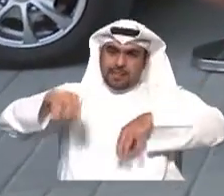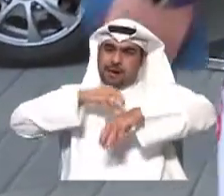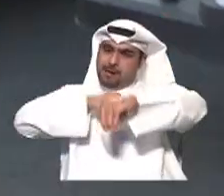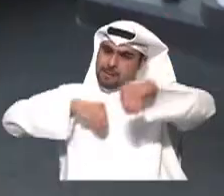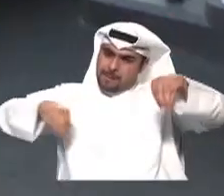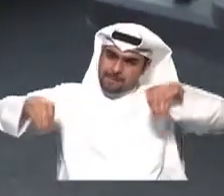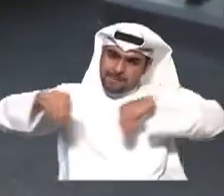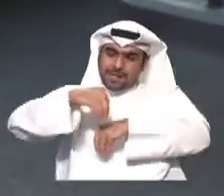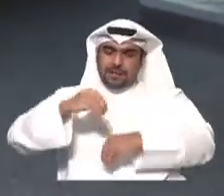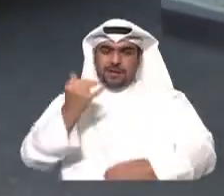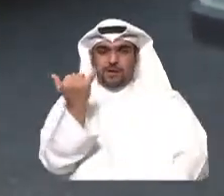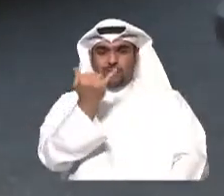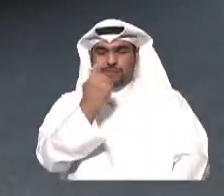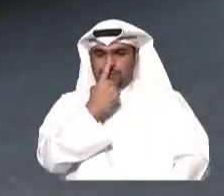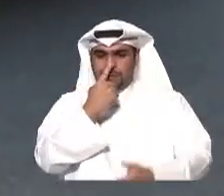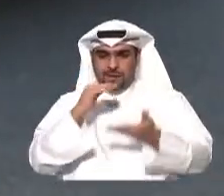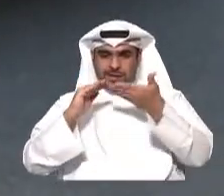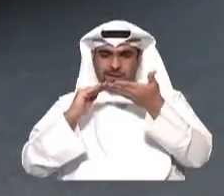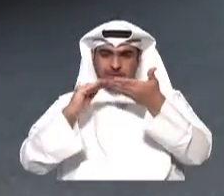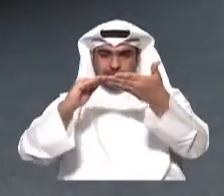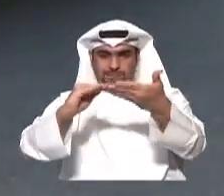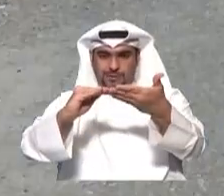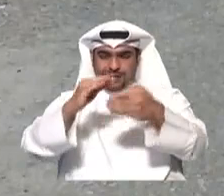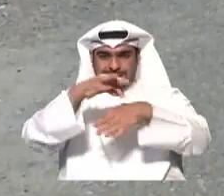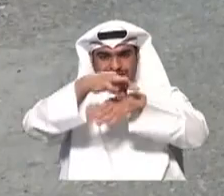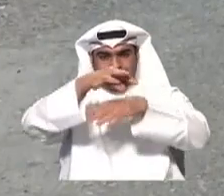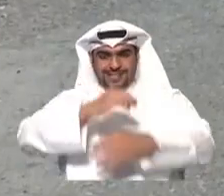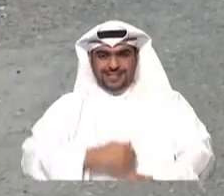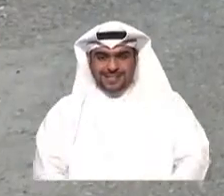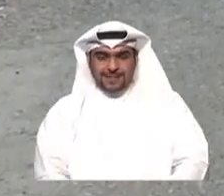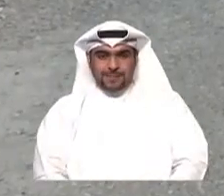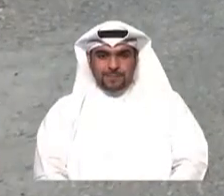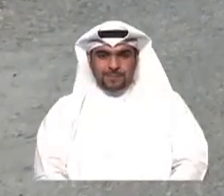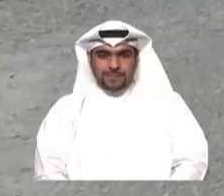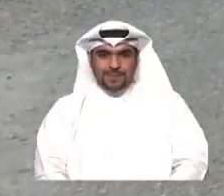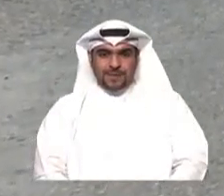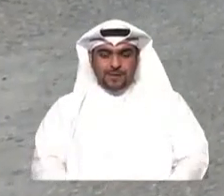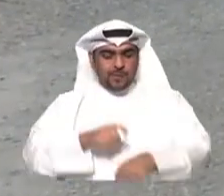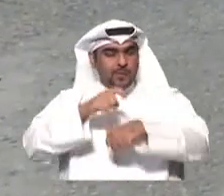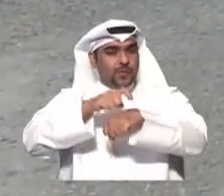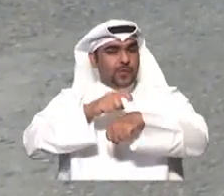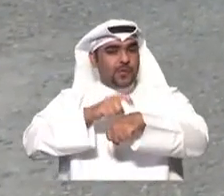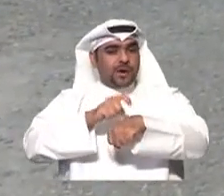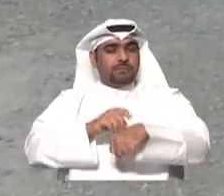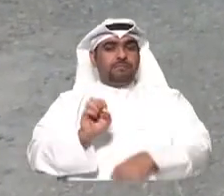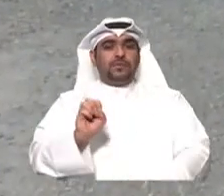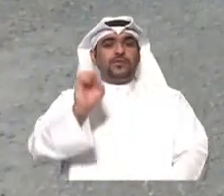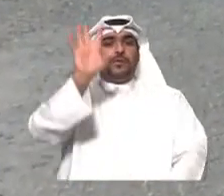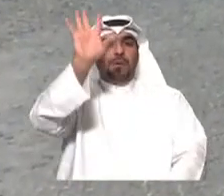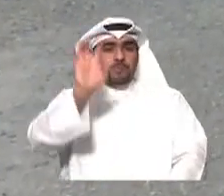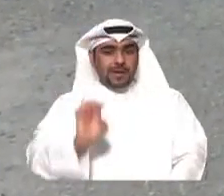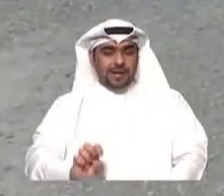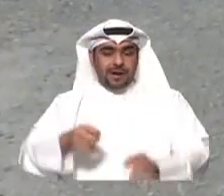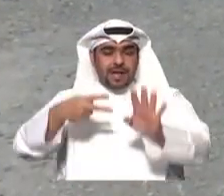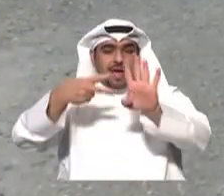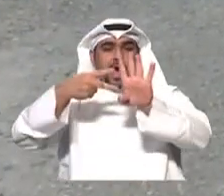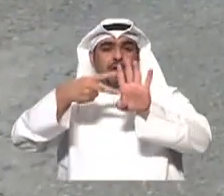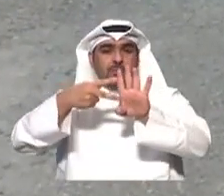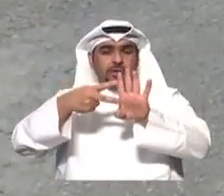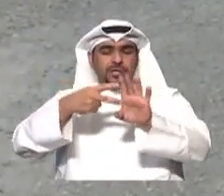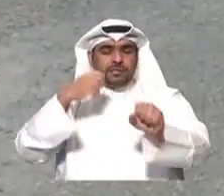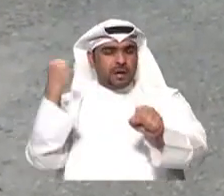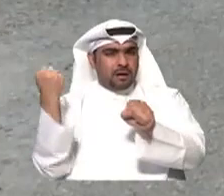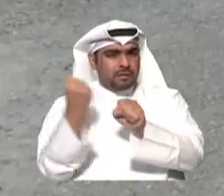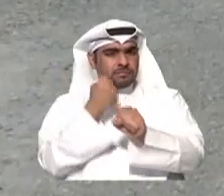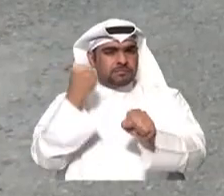العون والمساندة لكل من يحتاج لها. بكل الأوقات يتواجدون بهمة ونشاط، يعملون